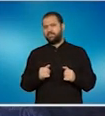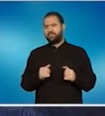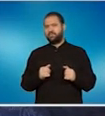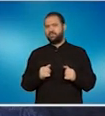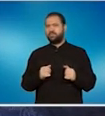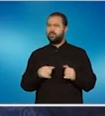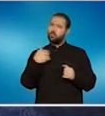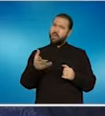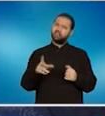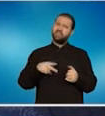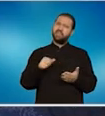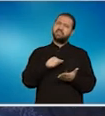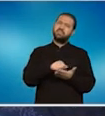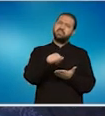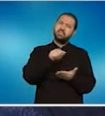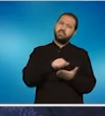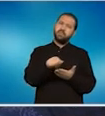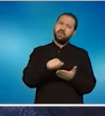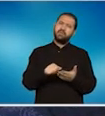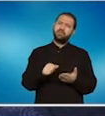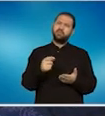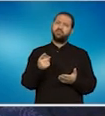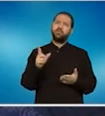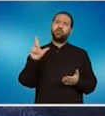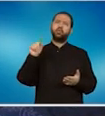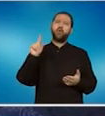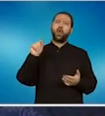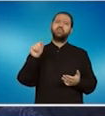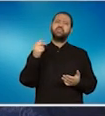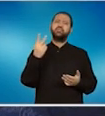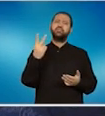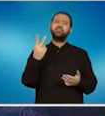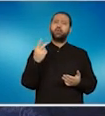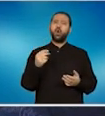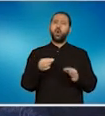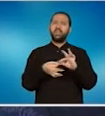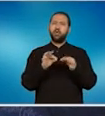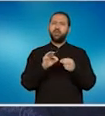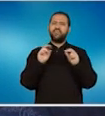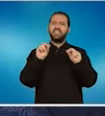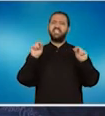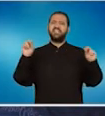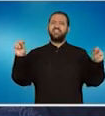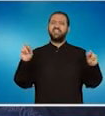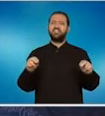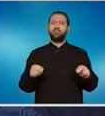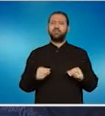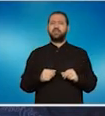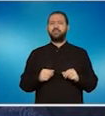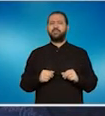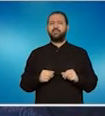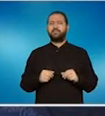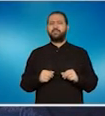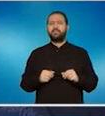apoi editarea admirabilă a celor 22 de predici, modele omiletice, tâlcuiri la texte